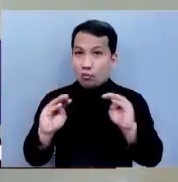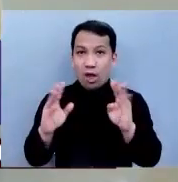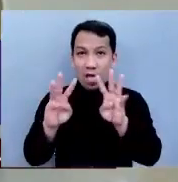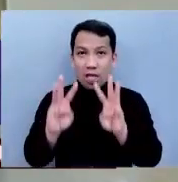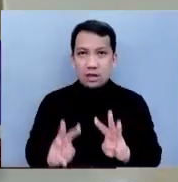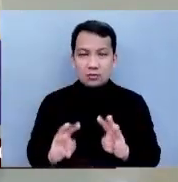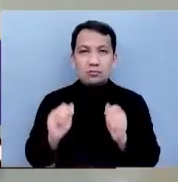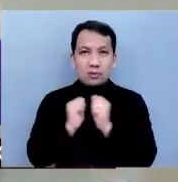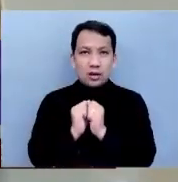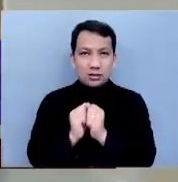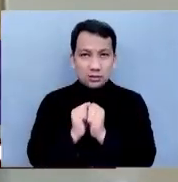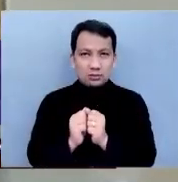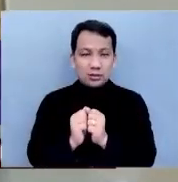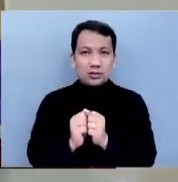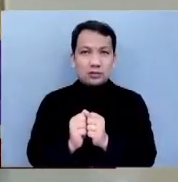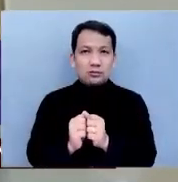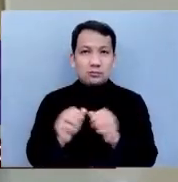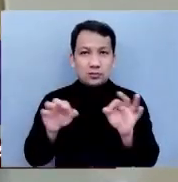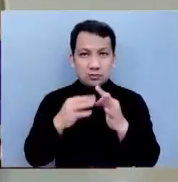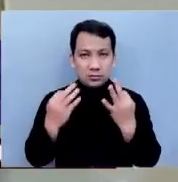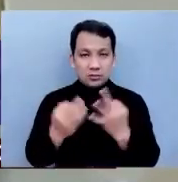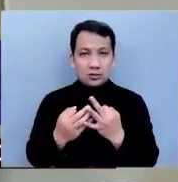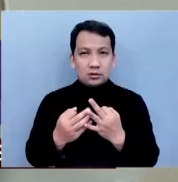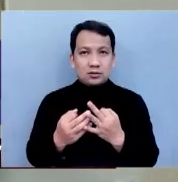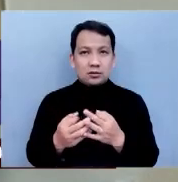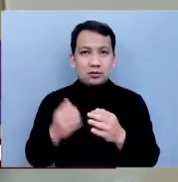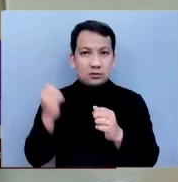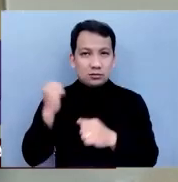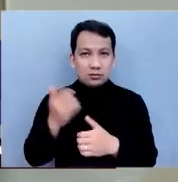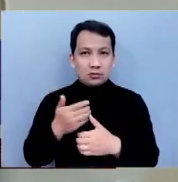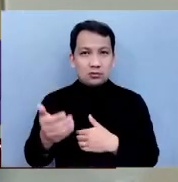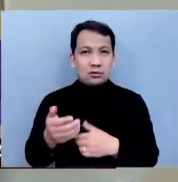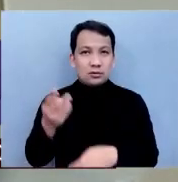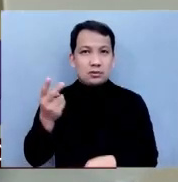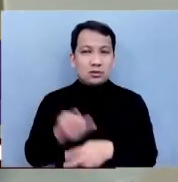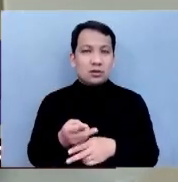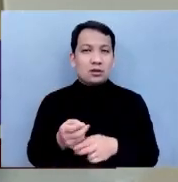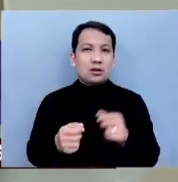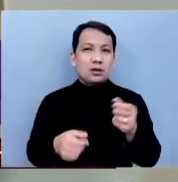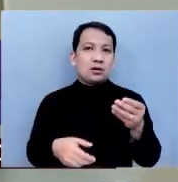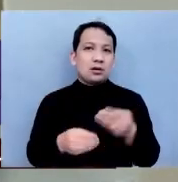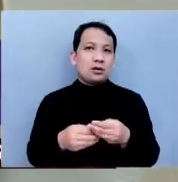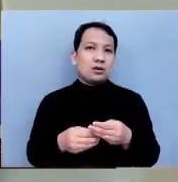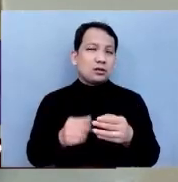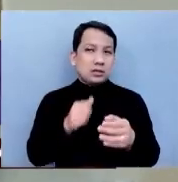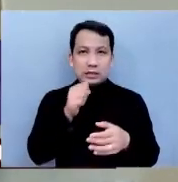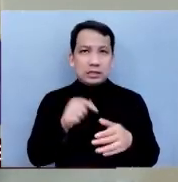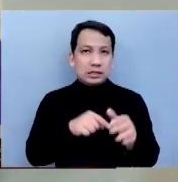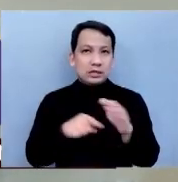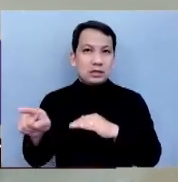Nagdagdag naman ako ng gwardiya and hopefully hindi na sila tatakas dahil